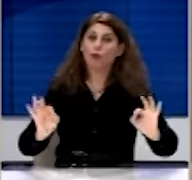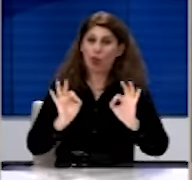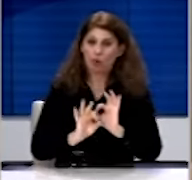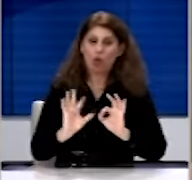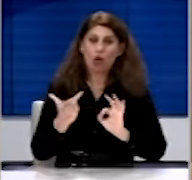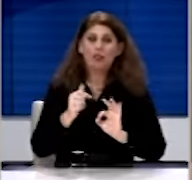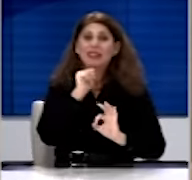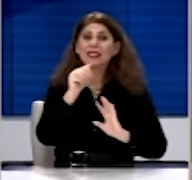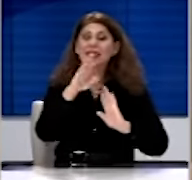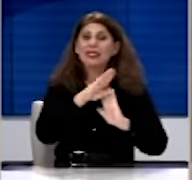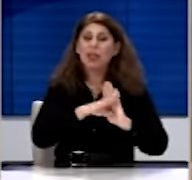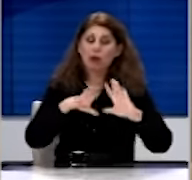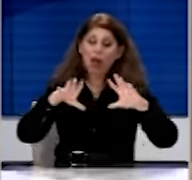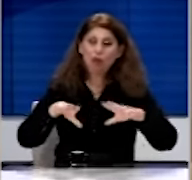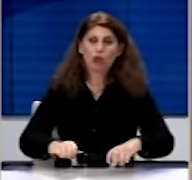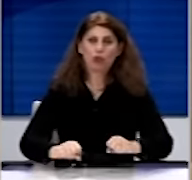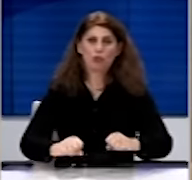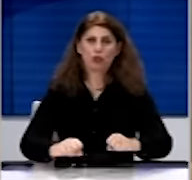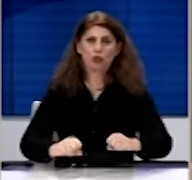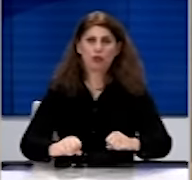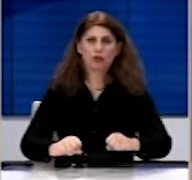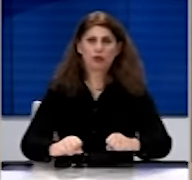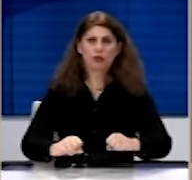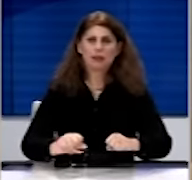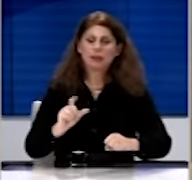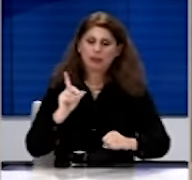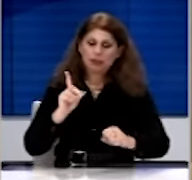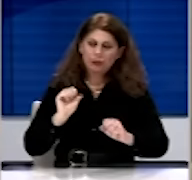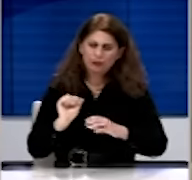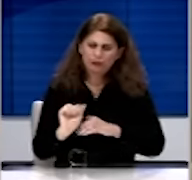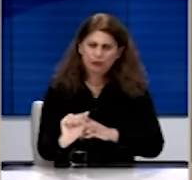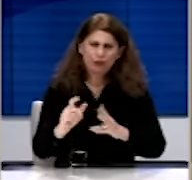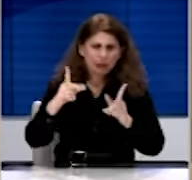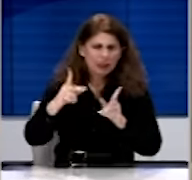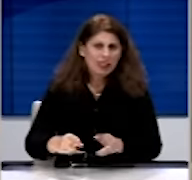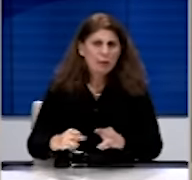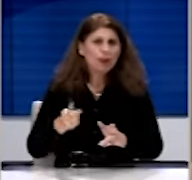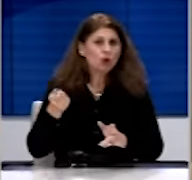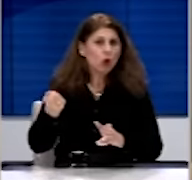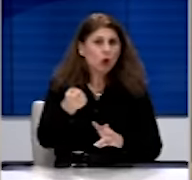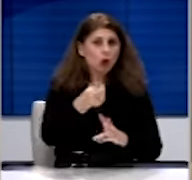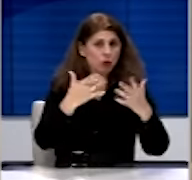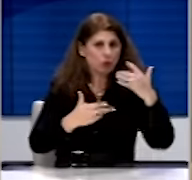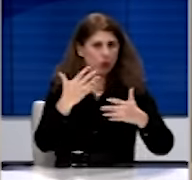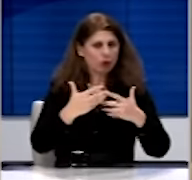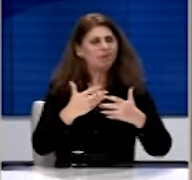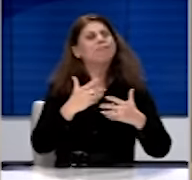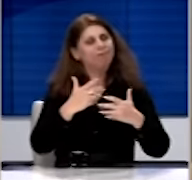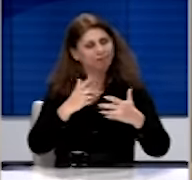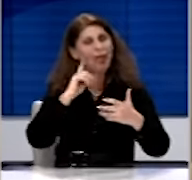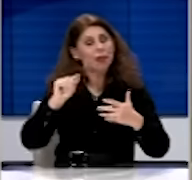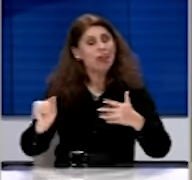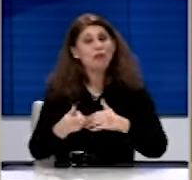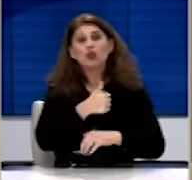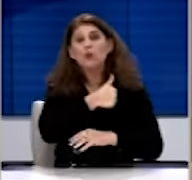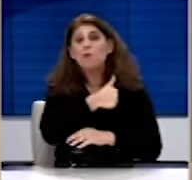ότι το συνταγματικά κατοχυρωμένο φρένο χρέους στον προϋπολογισμό θα παραβιαστεί